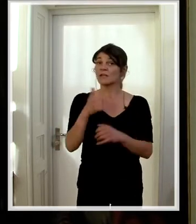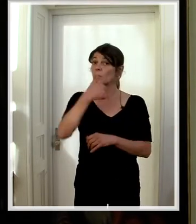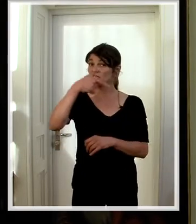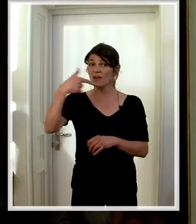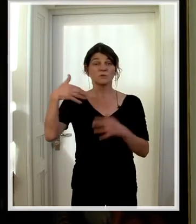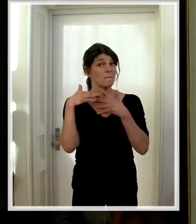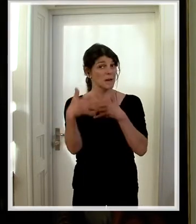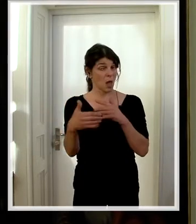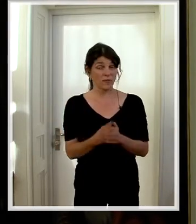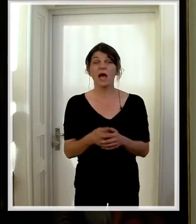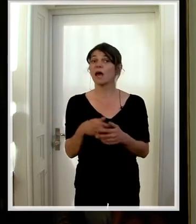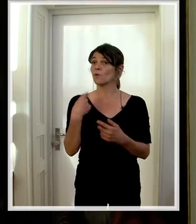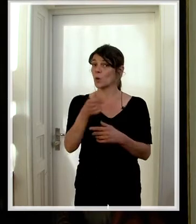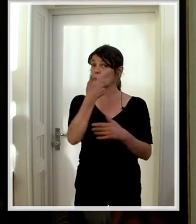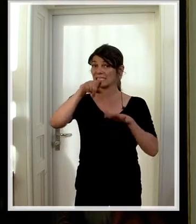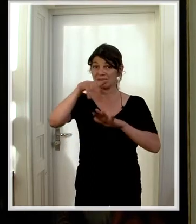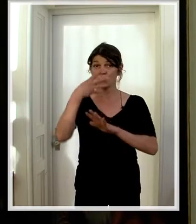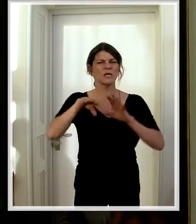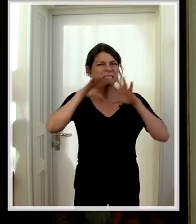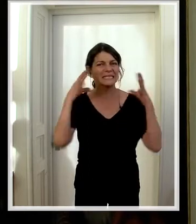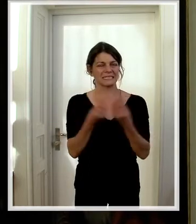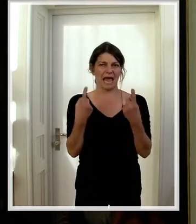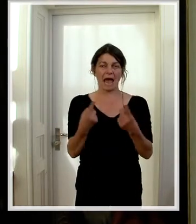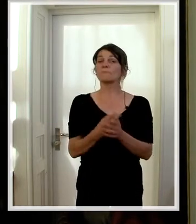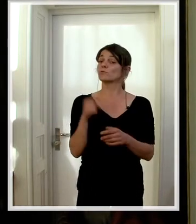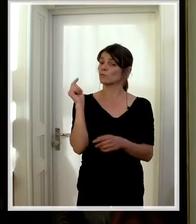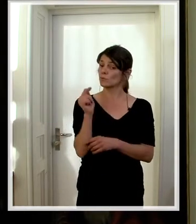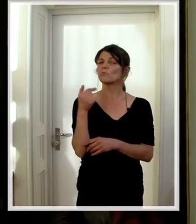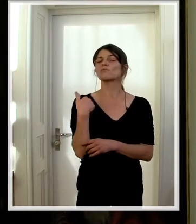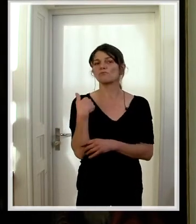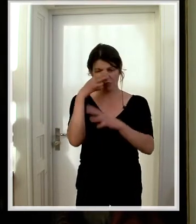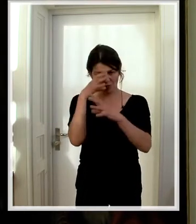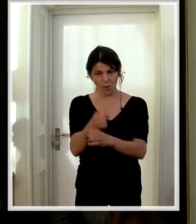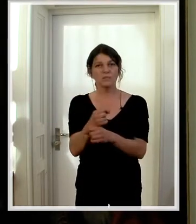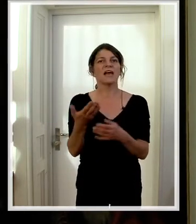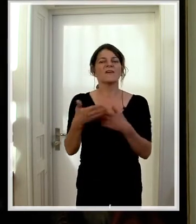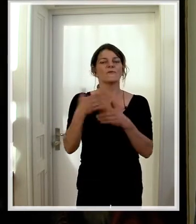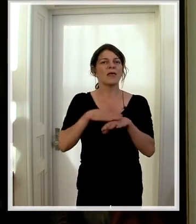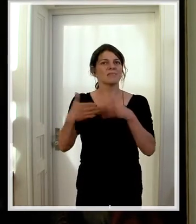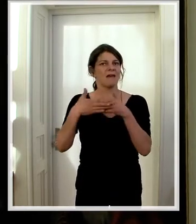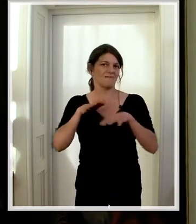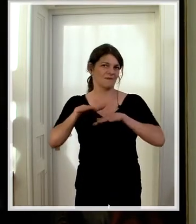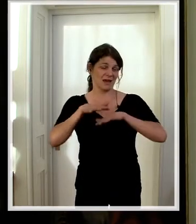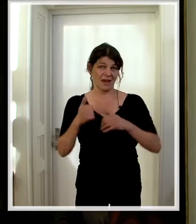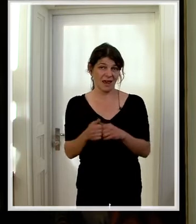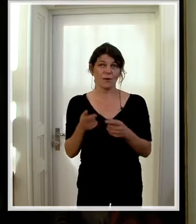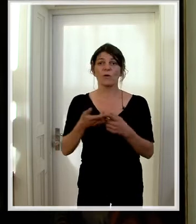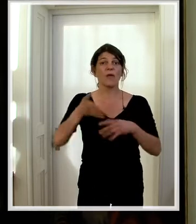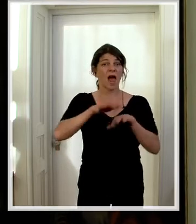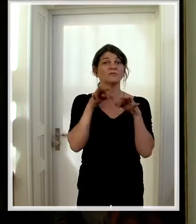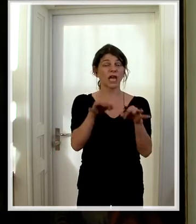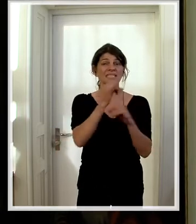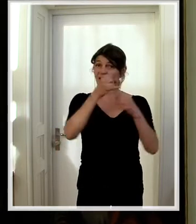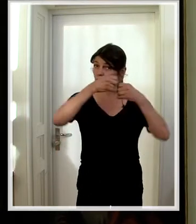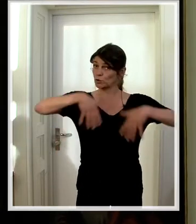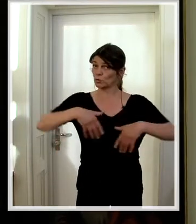122 Millionen von den 197, die insgesamt sind. Und dort haben wir den Fokus natürlich auf dem Nahverkehr gehabt. Und auf der Straße ein